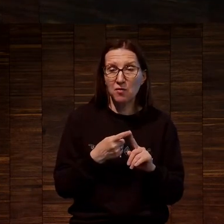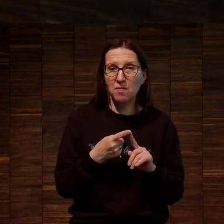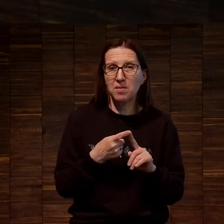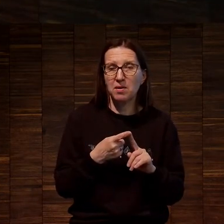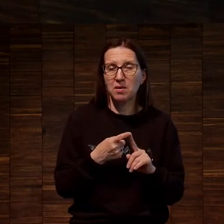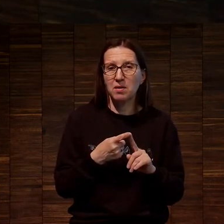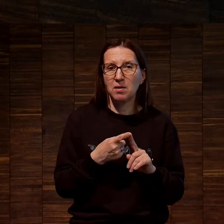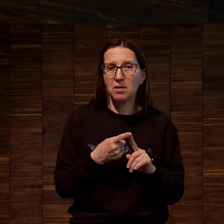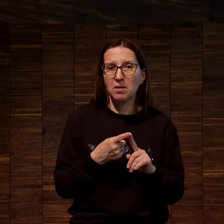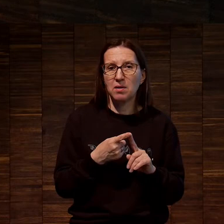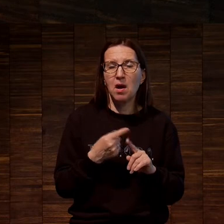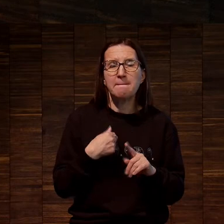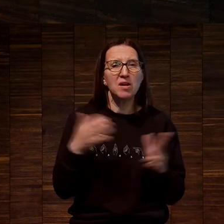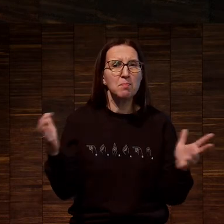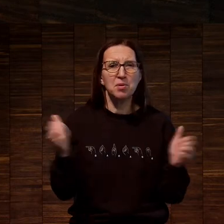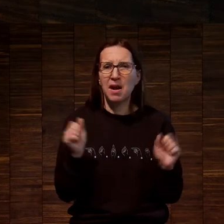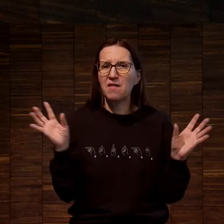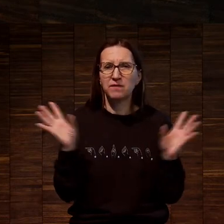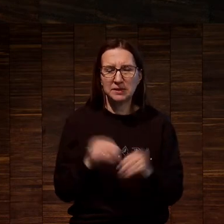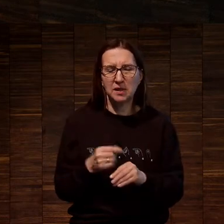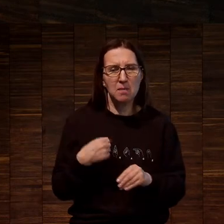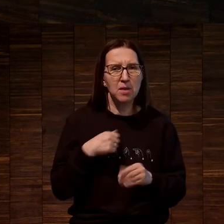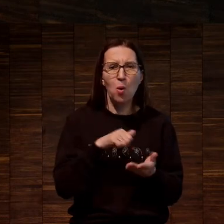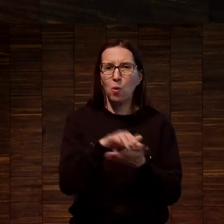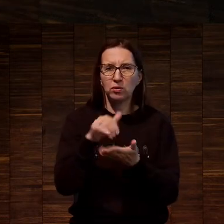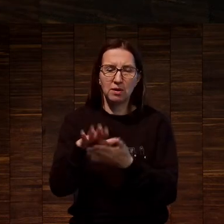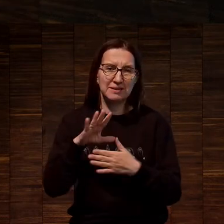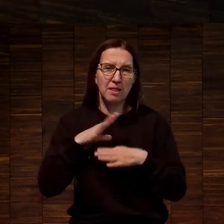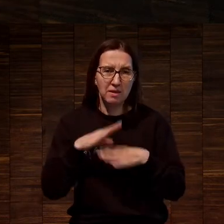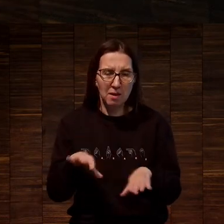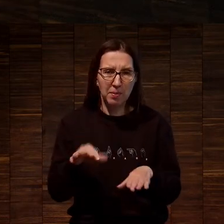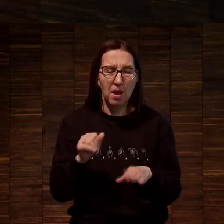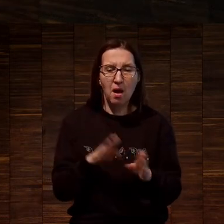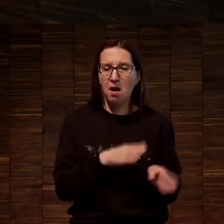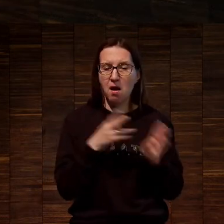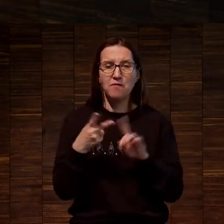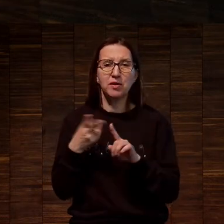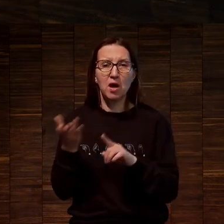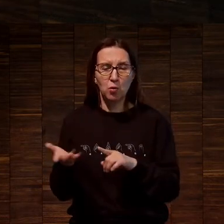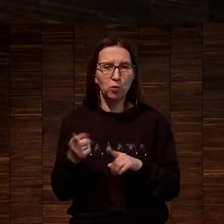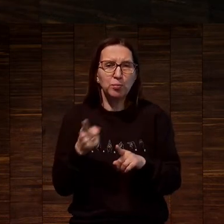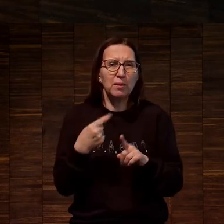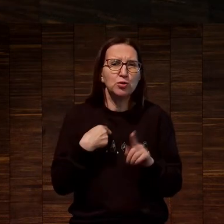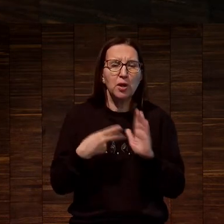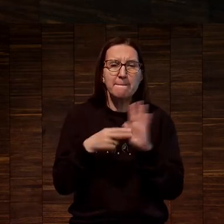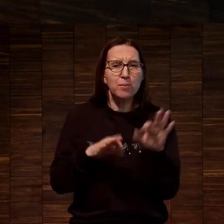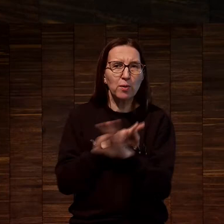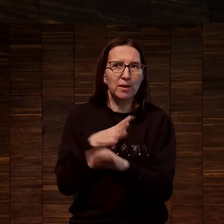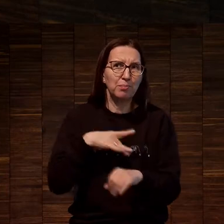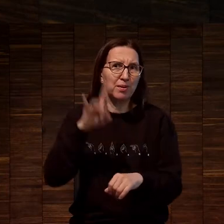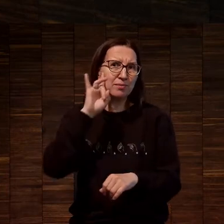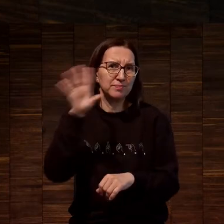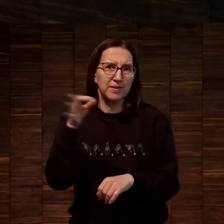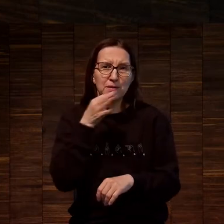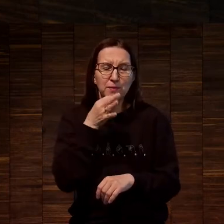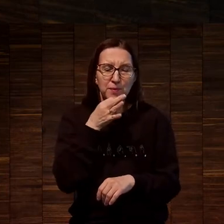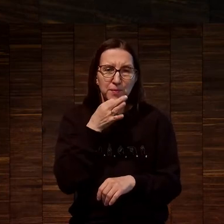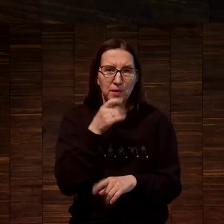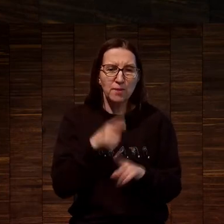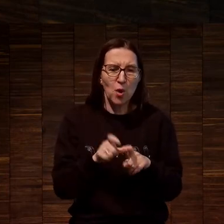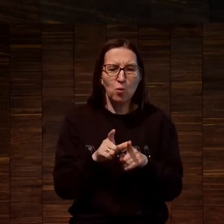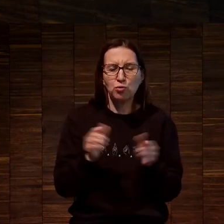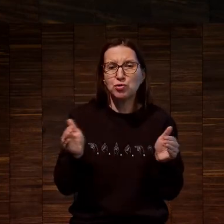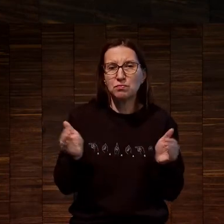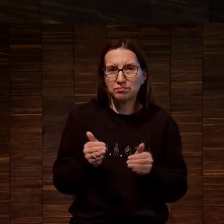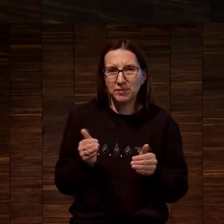брали практически всех, мы там никому не отказывали. Но так как проект еще не был известен, в узких